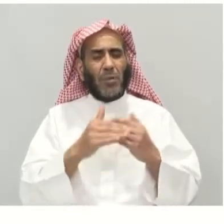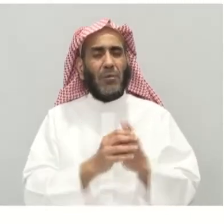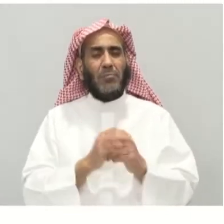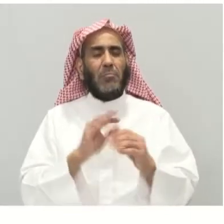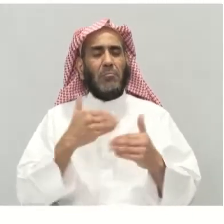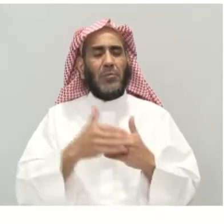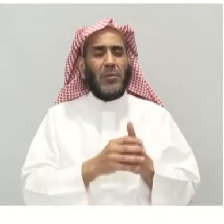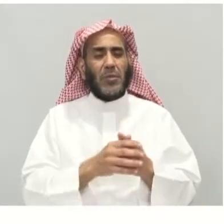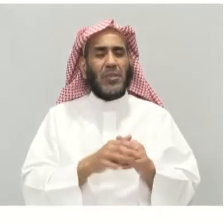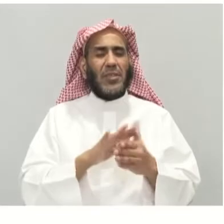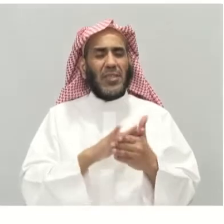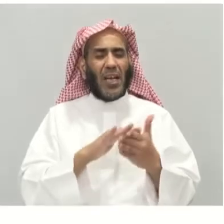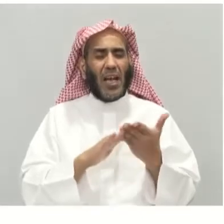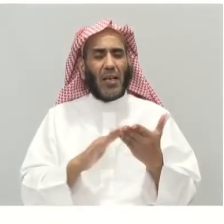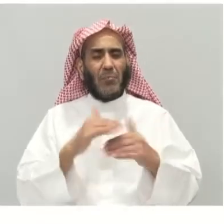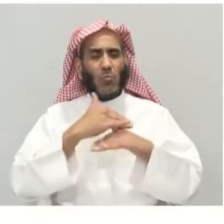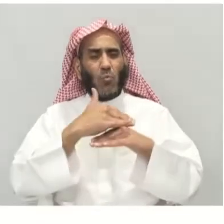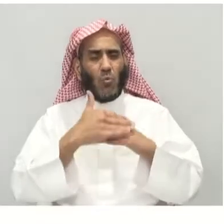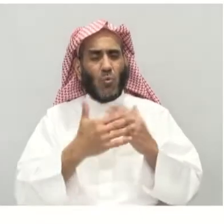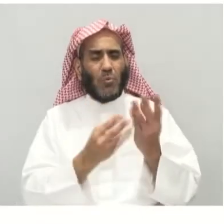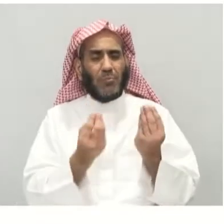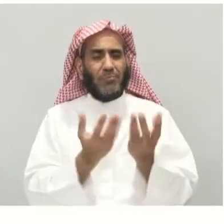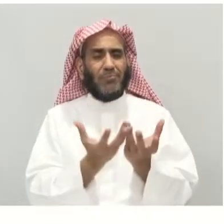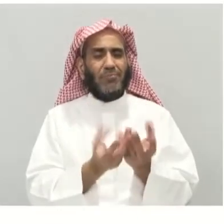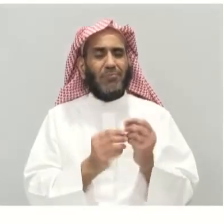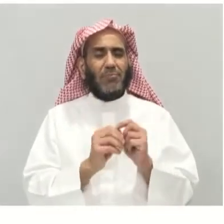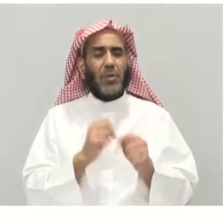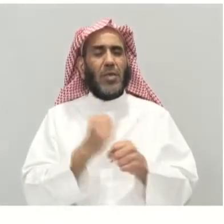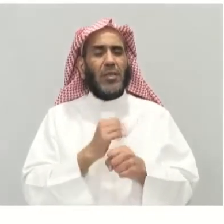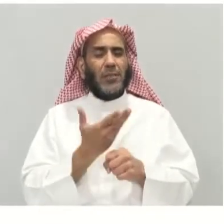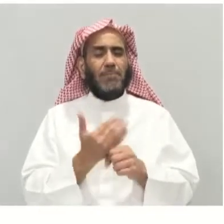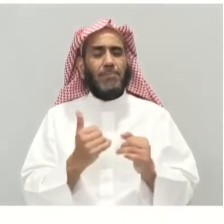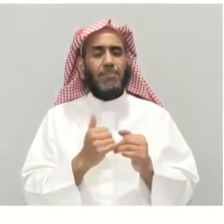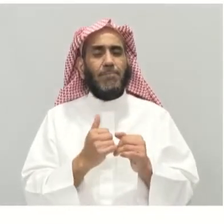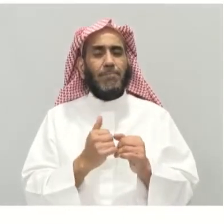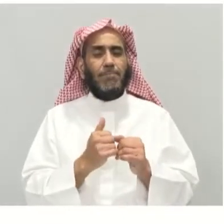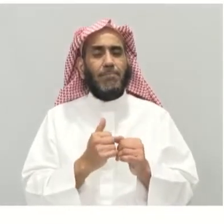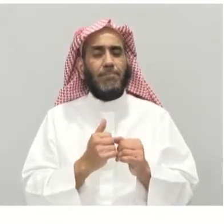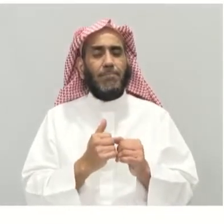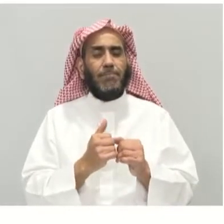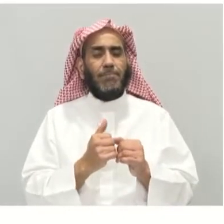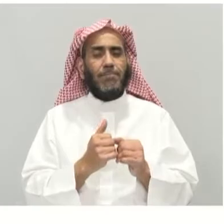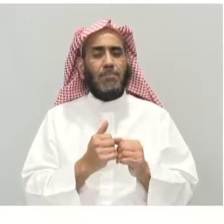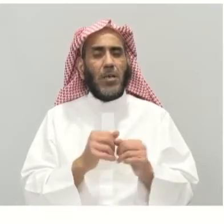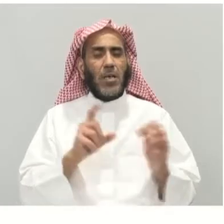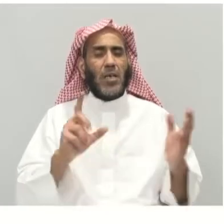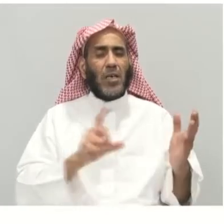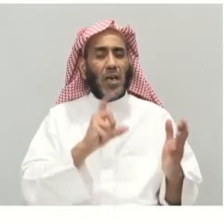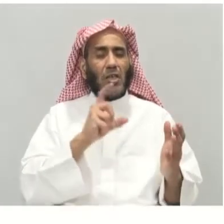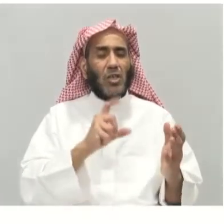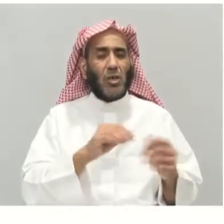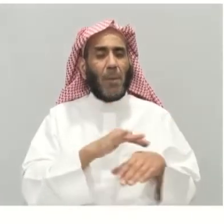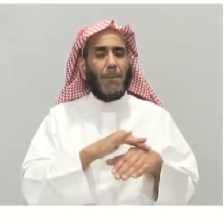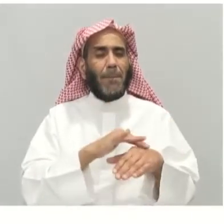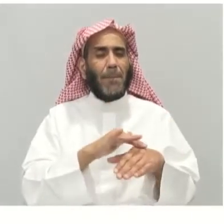بعد يتم طريقه تطبيق همم اللي هو الرش يعطينا مثلا